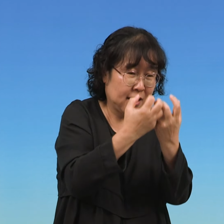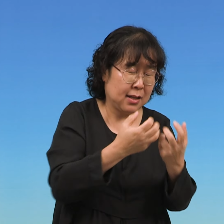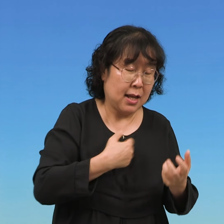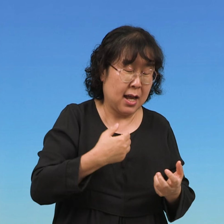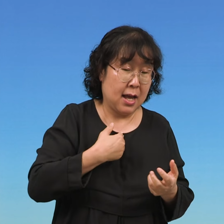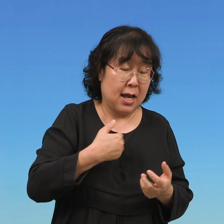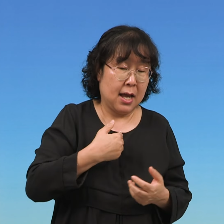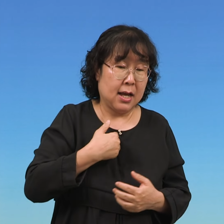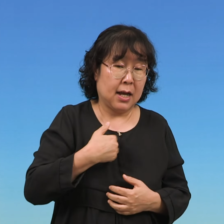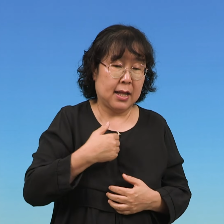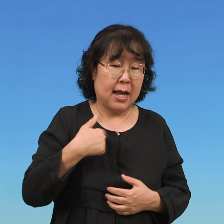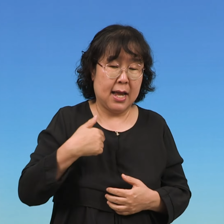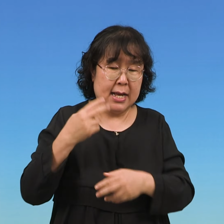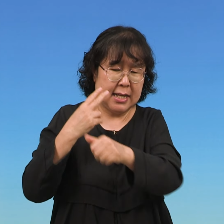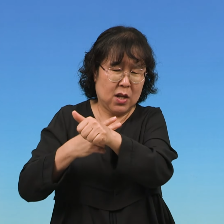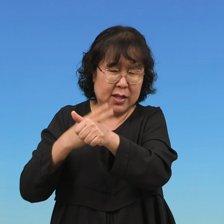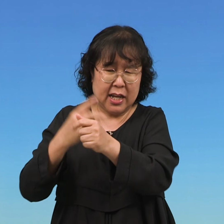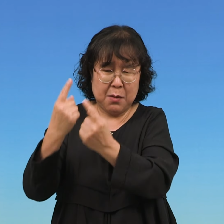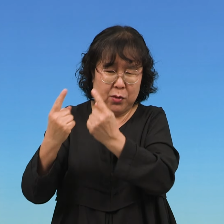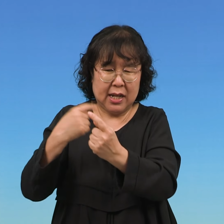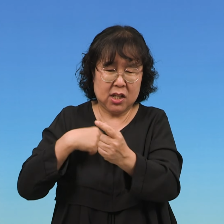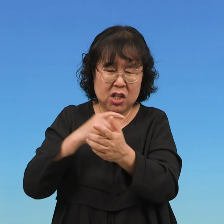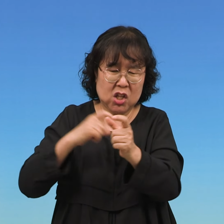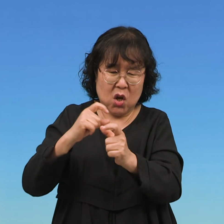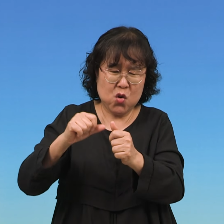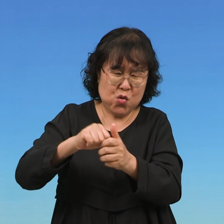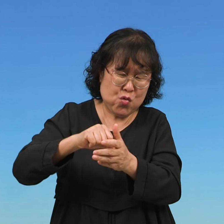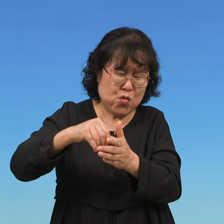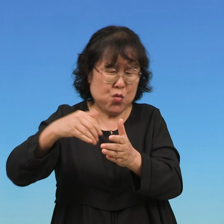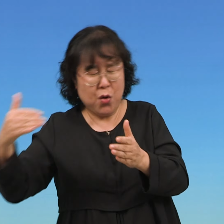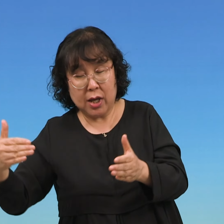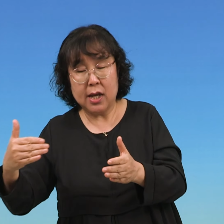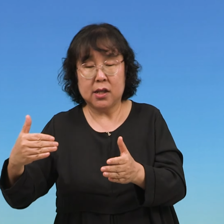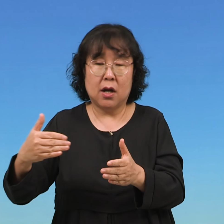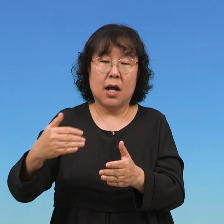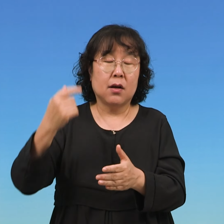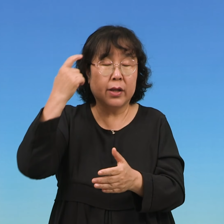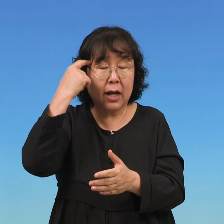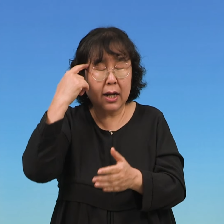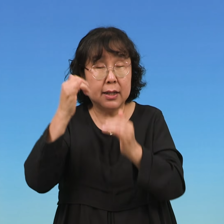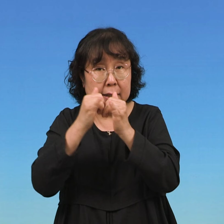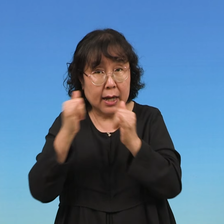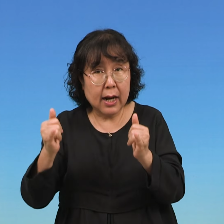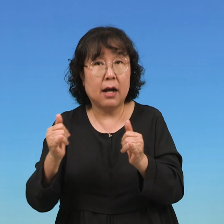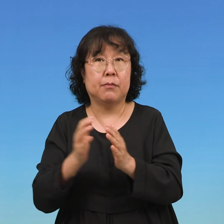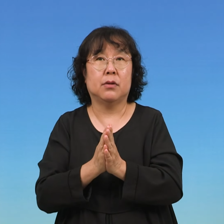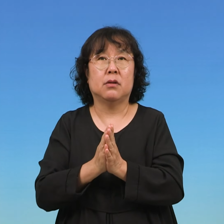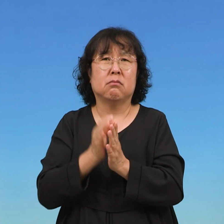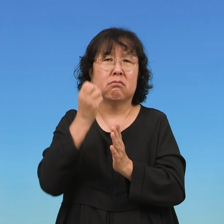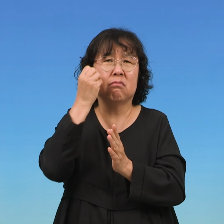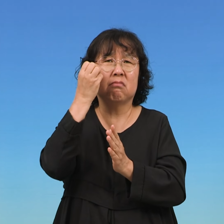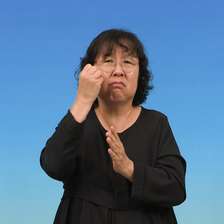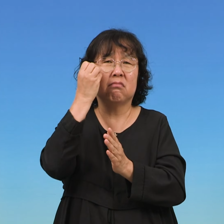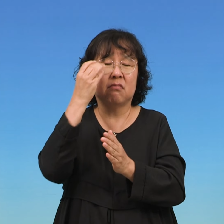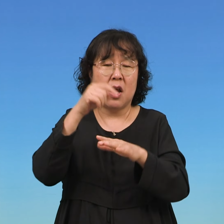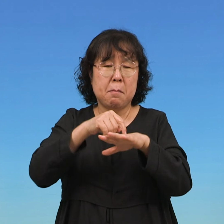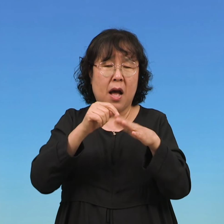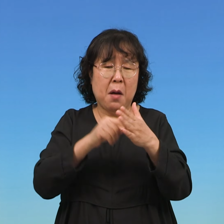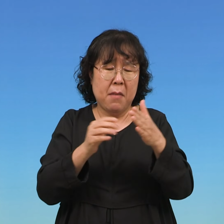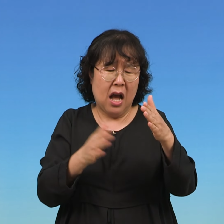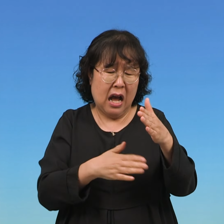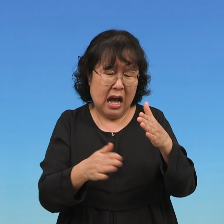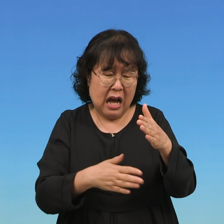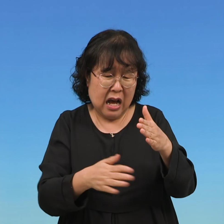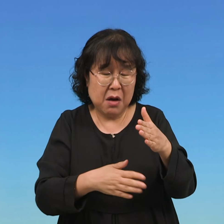내가 엘리야 내 우리 스승보다 난 더 유명해질 거야 나는 더 유명해져야 돼 이런 사람들은 너무너무 이상하게